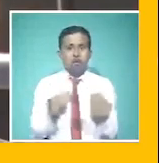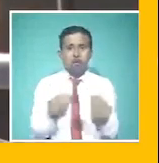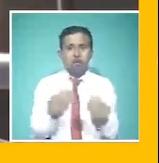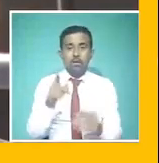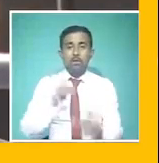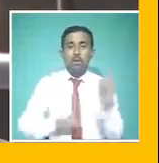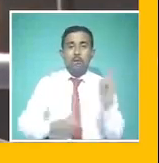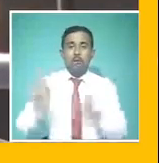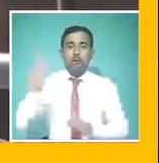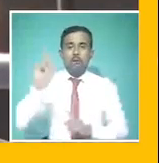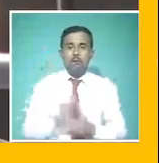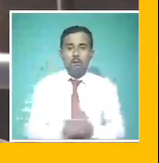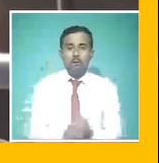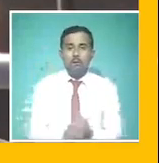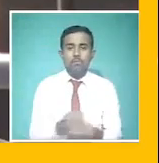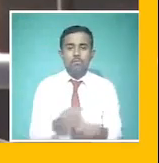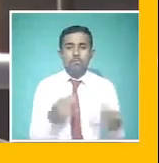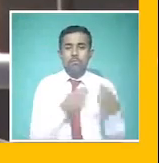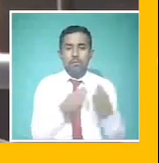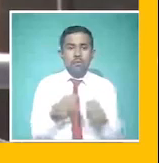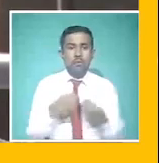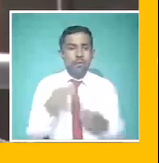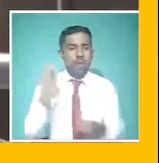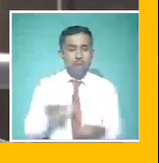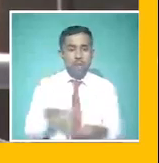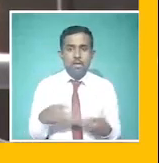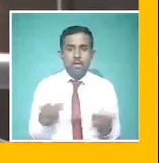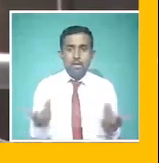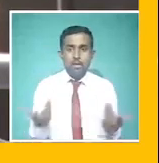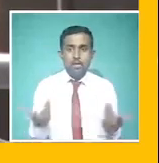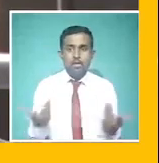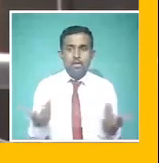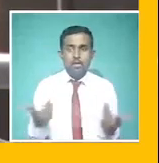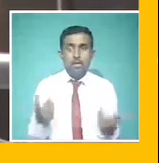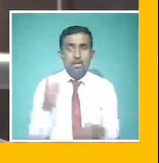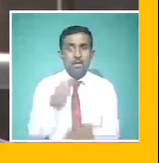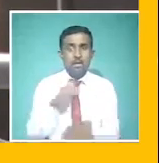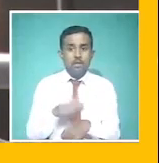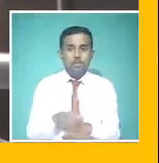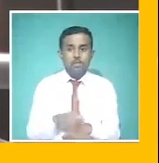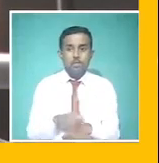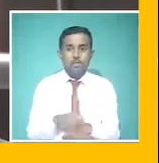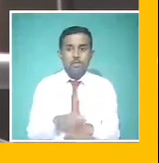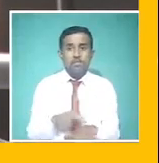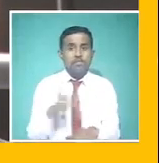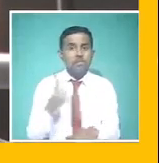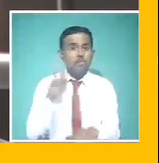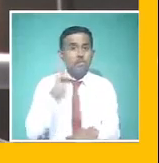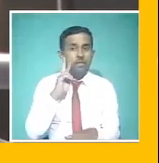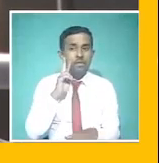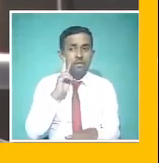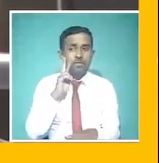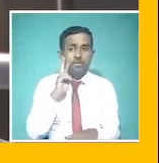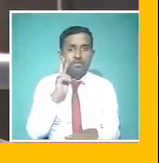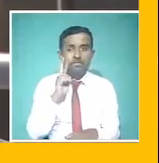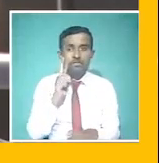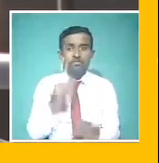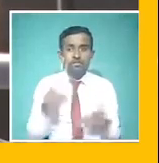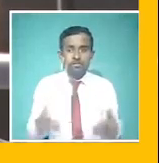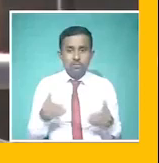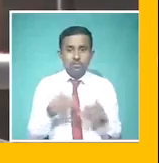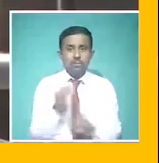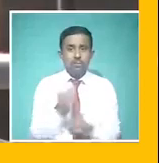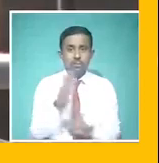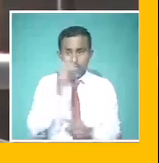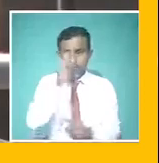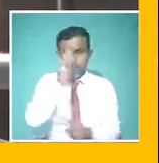දුන්නා. සජිත් ඇමති වෙලා හිටපු කාලේ ඉංජිනේරු සංස්ථාවේ සේවකයෝ යොදවලා සජිත්ගේ තාත්තට අයත්ව තිබුණු අඹම්පොළ